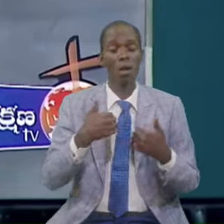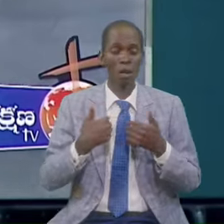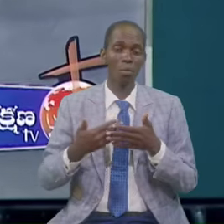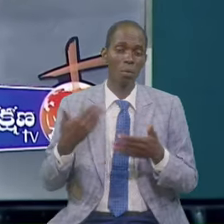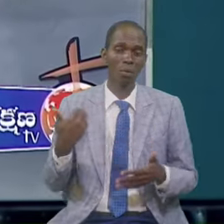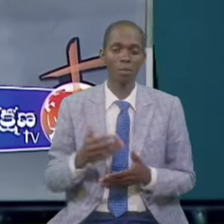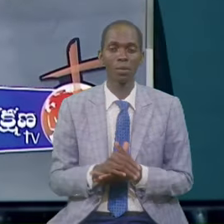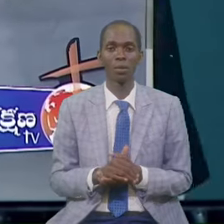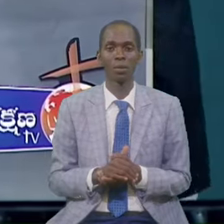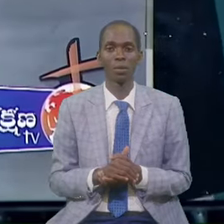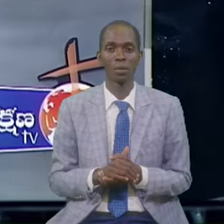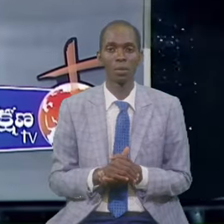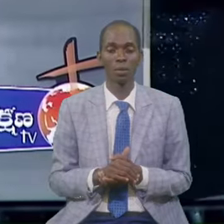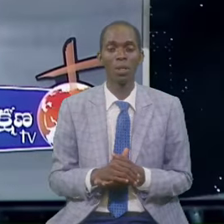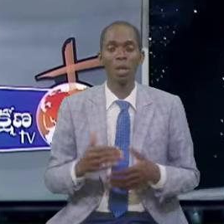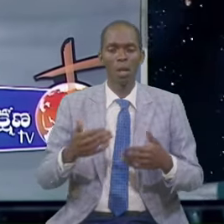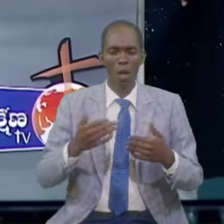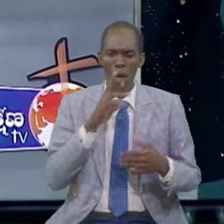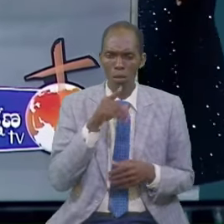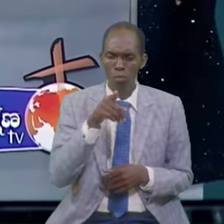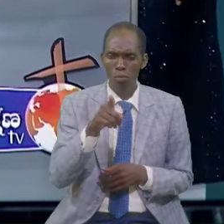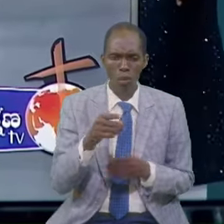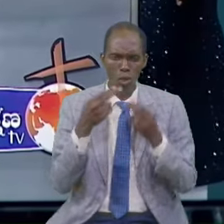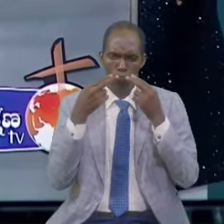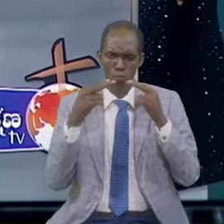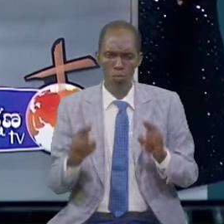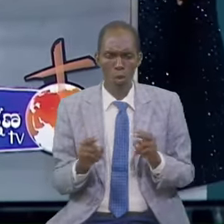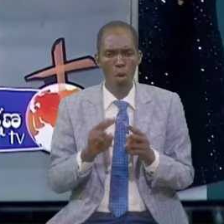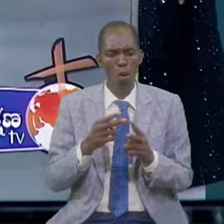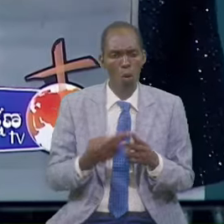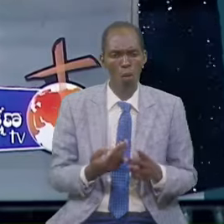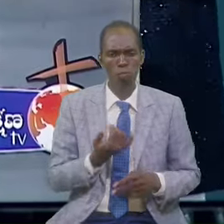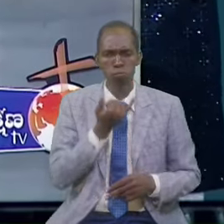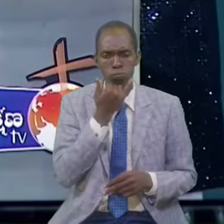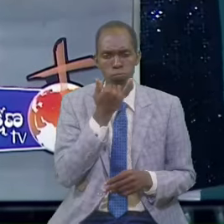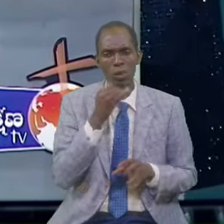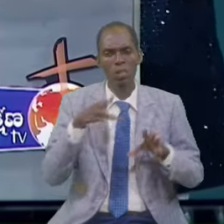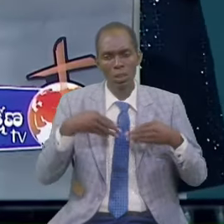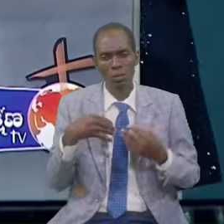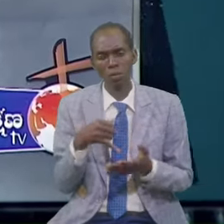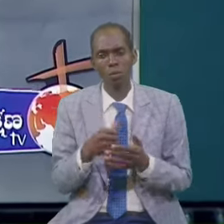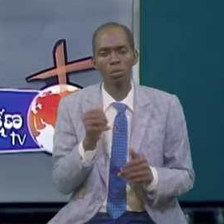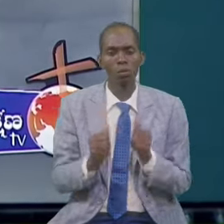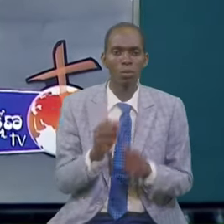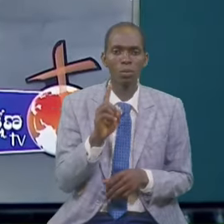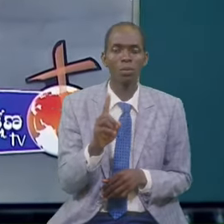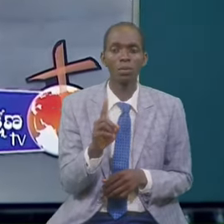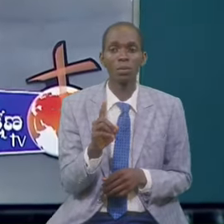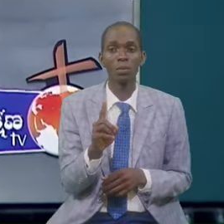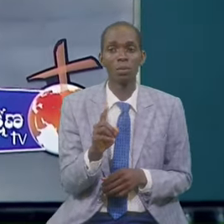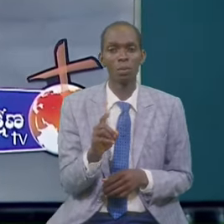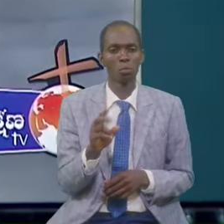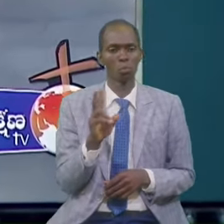కూడా ఆ సమస్య ఉంది. Are you innocent or guilty? నీవు పాపపు అపరాధంతో నేరం మోపబడుతున్నావు. No other